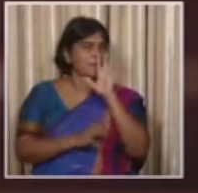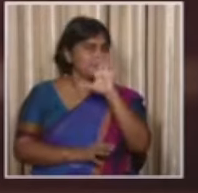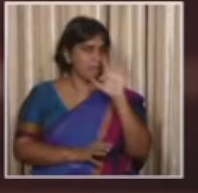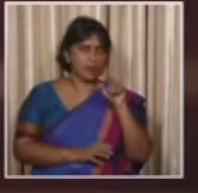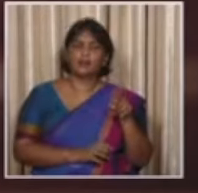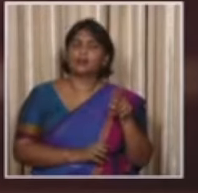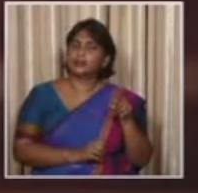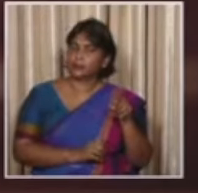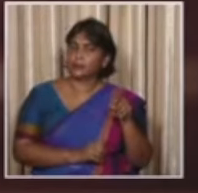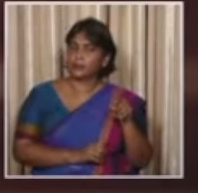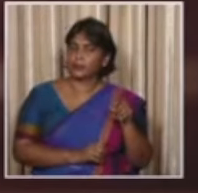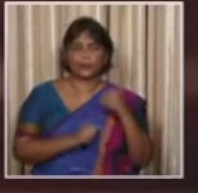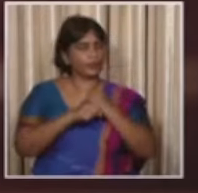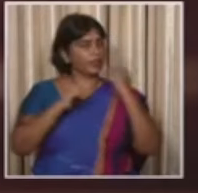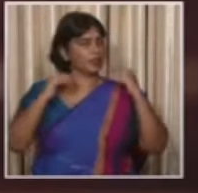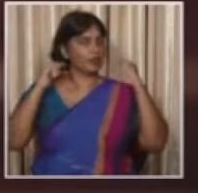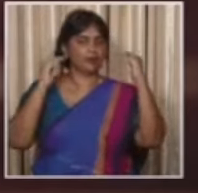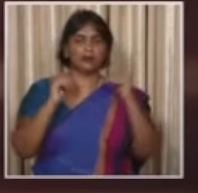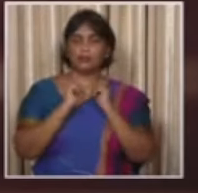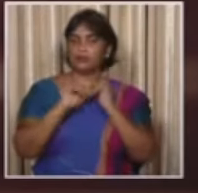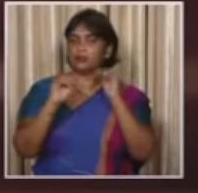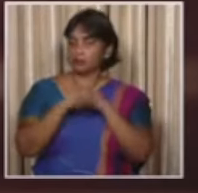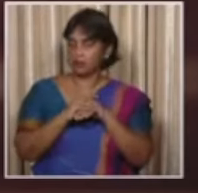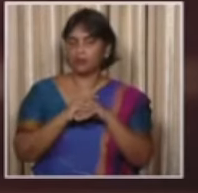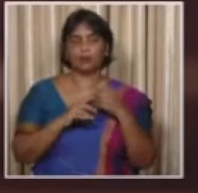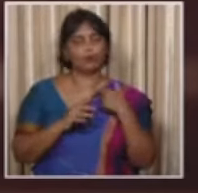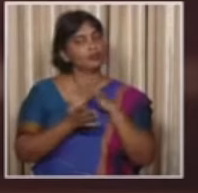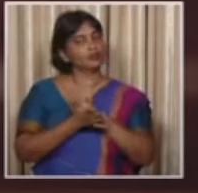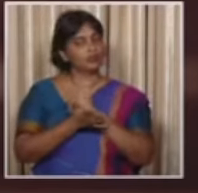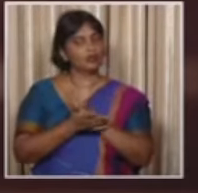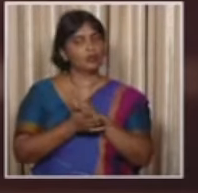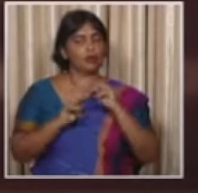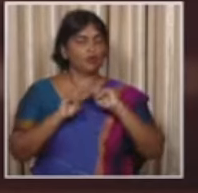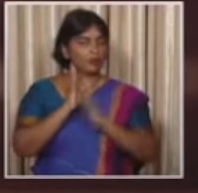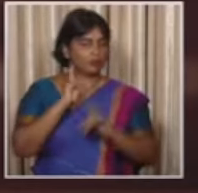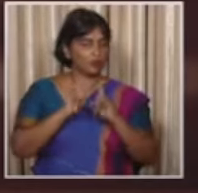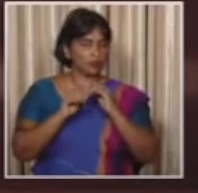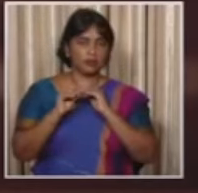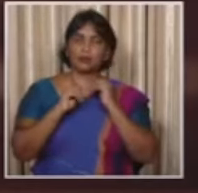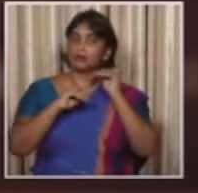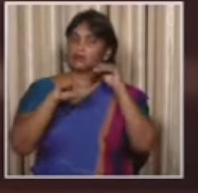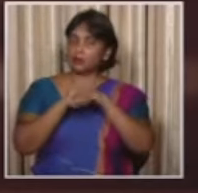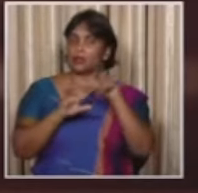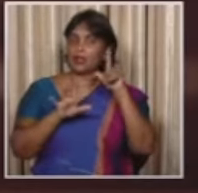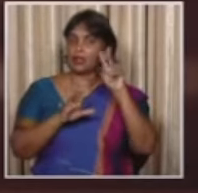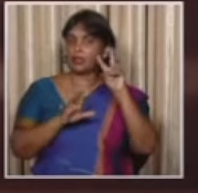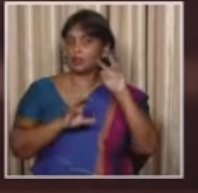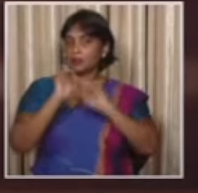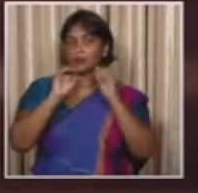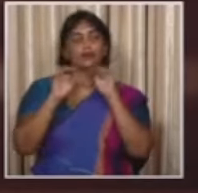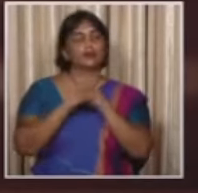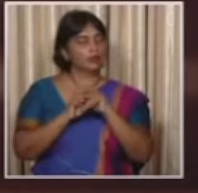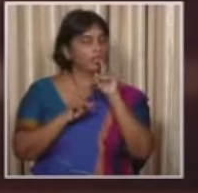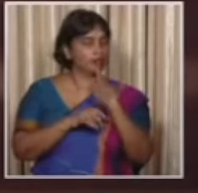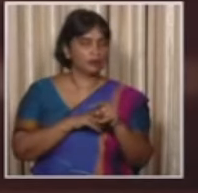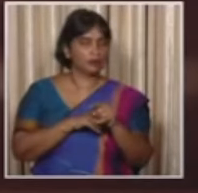මේ රාජතාන්ත්‍රික පත්වීම් කිරීමේදී මම සතුටුයි, විදේශ සේවාවේ නියුක්ති අයගෙන් 72%ක් පත් කරලා තියෙනවායි කියලා